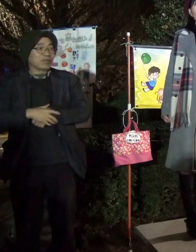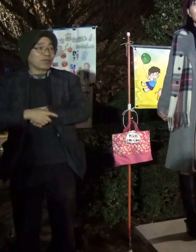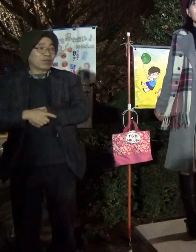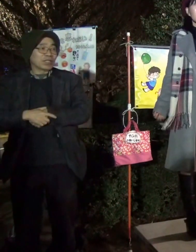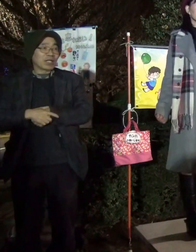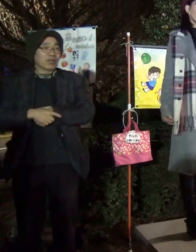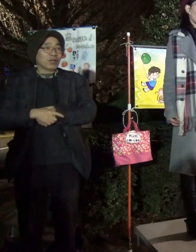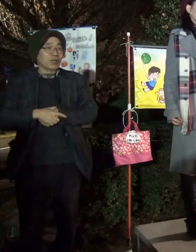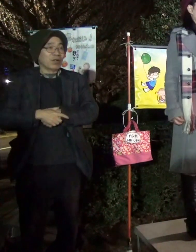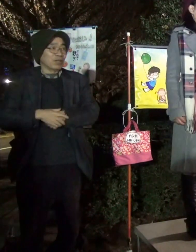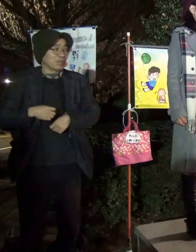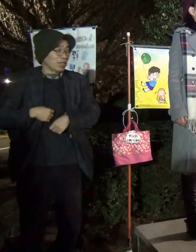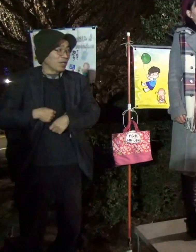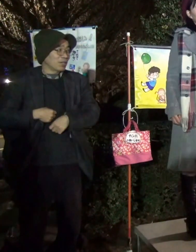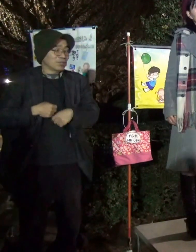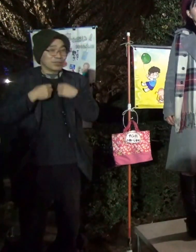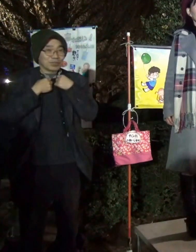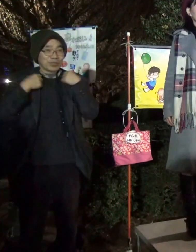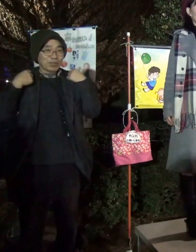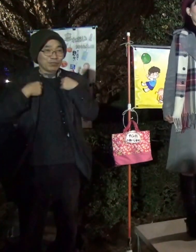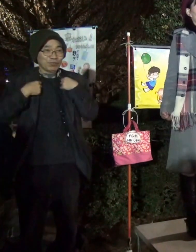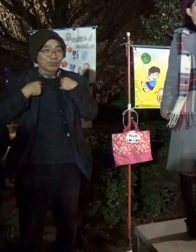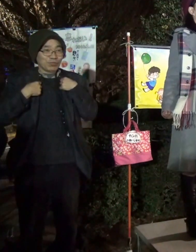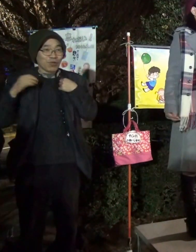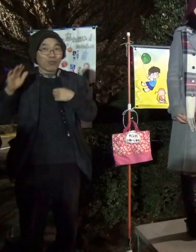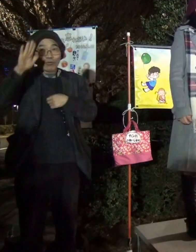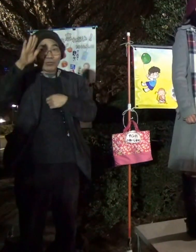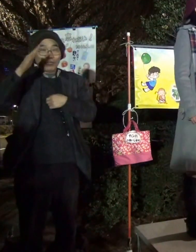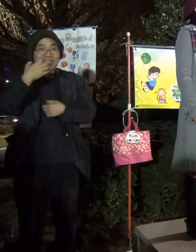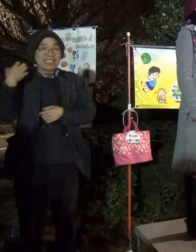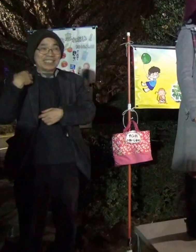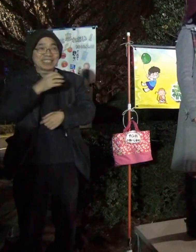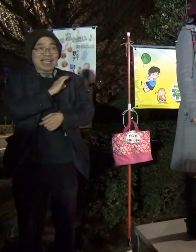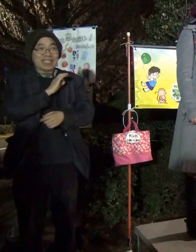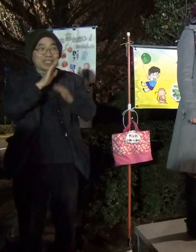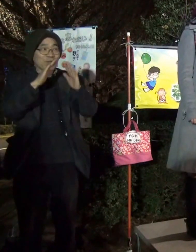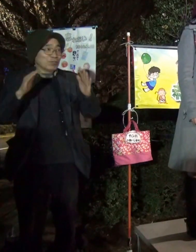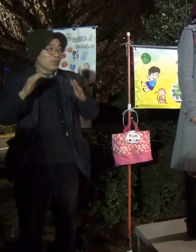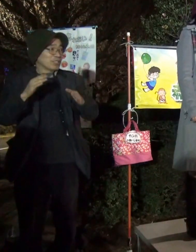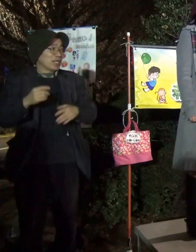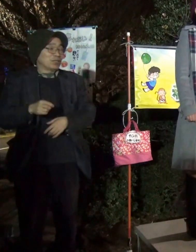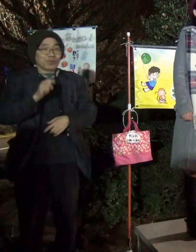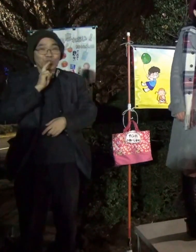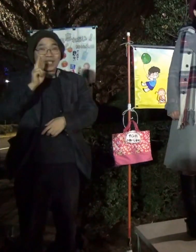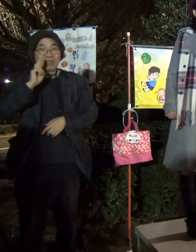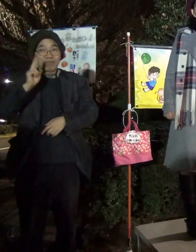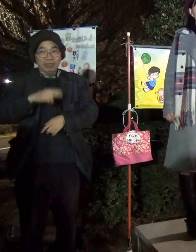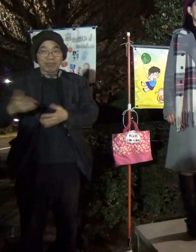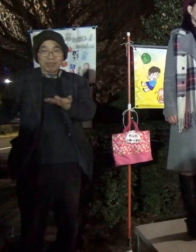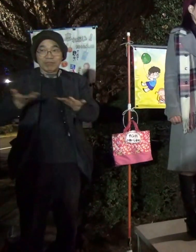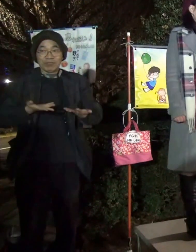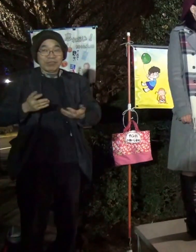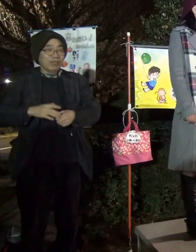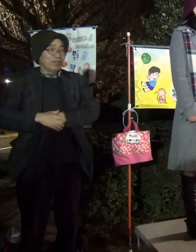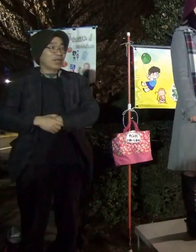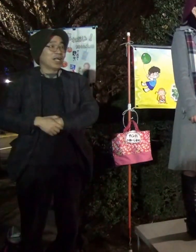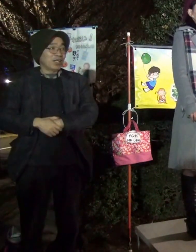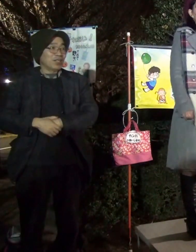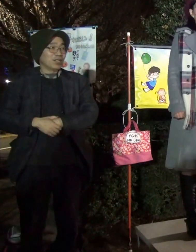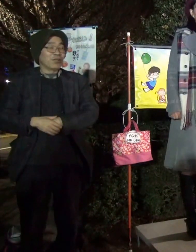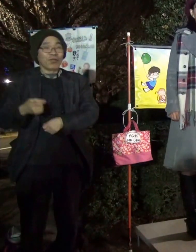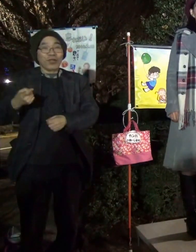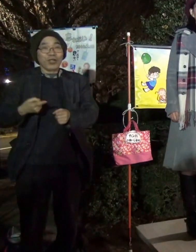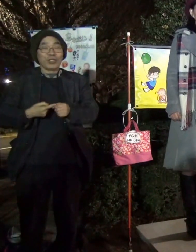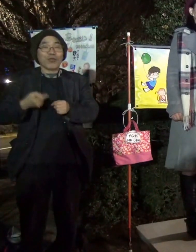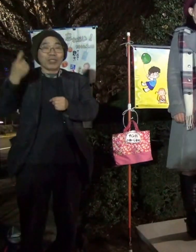服工場委員会さんが歌ってくださるんですよ。そうなんです。 なんかね、僕 実は私、あの去